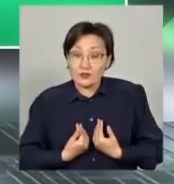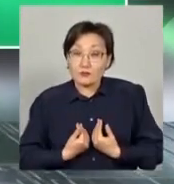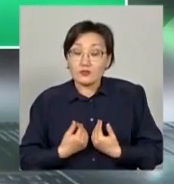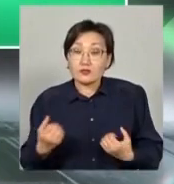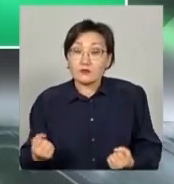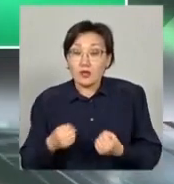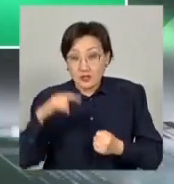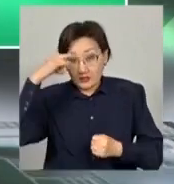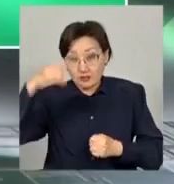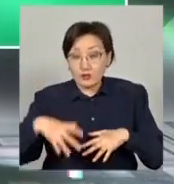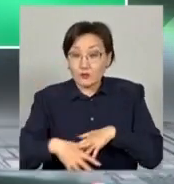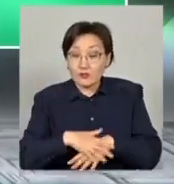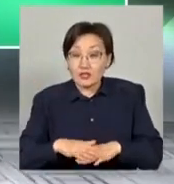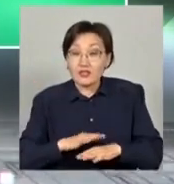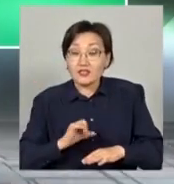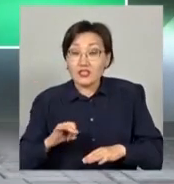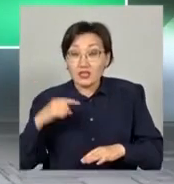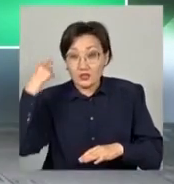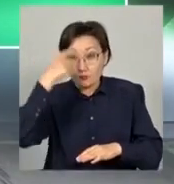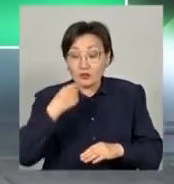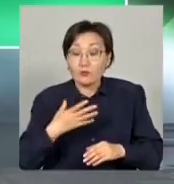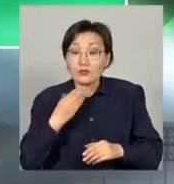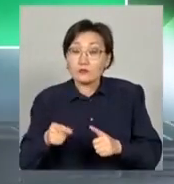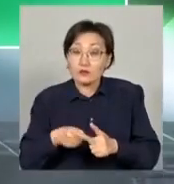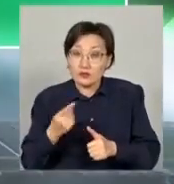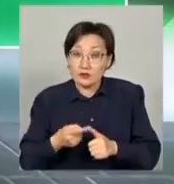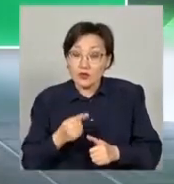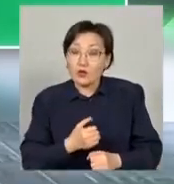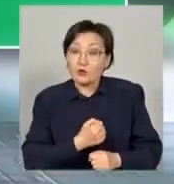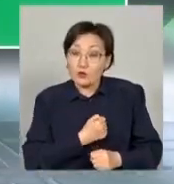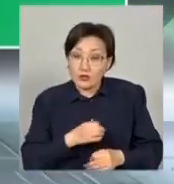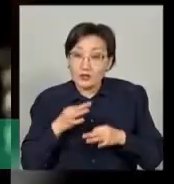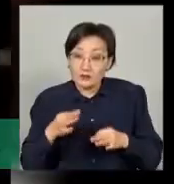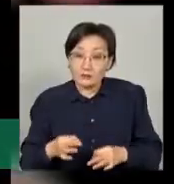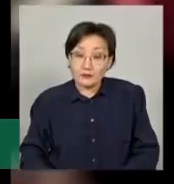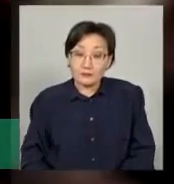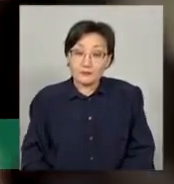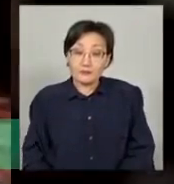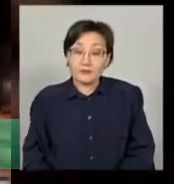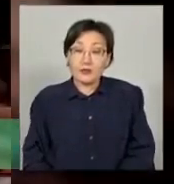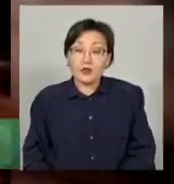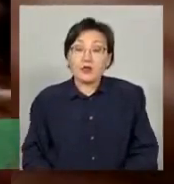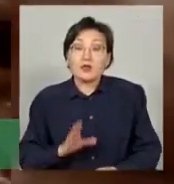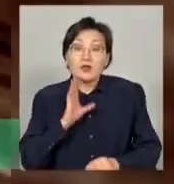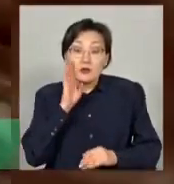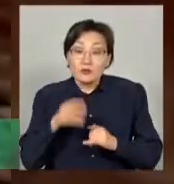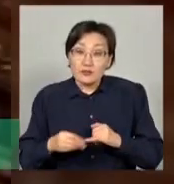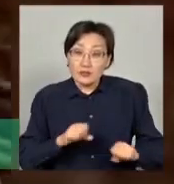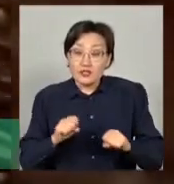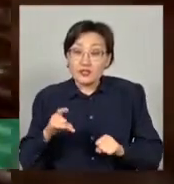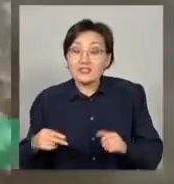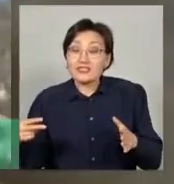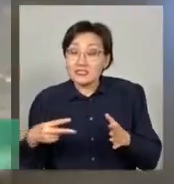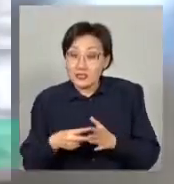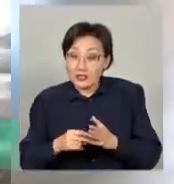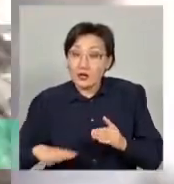ортақтасып, Қазақстан халқының және жеке өзімнің атымнан көңіл айтам. Таңдағы жойқын зілзала Сирия аумағында